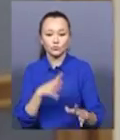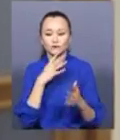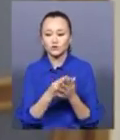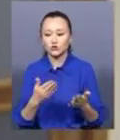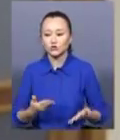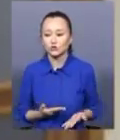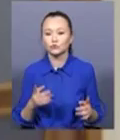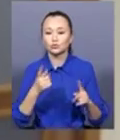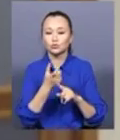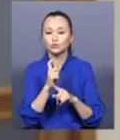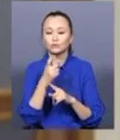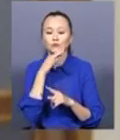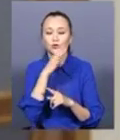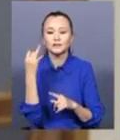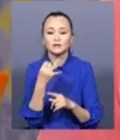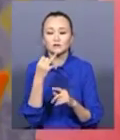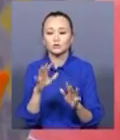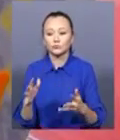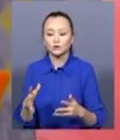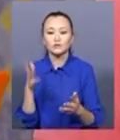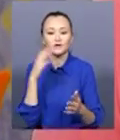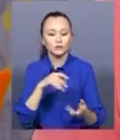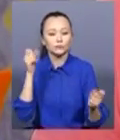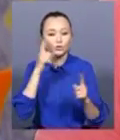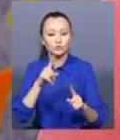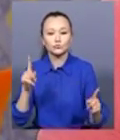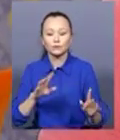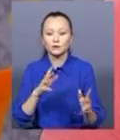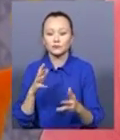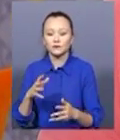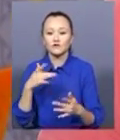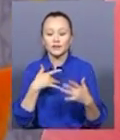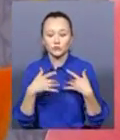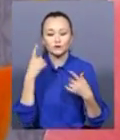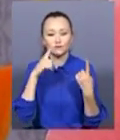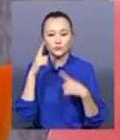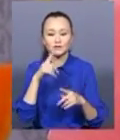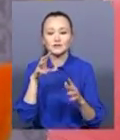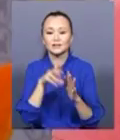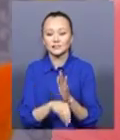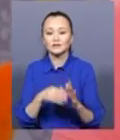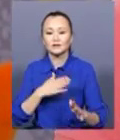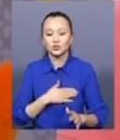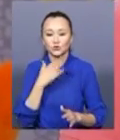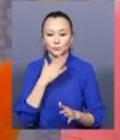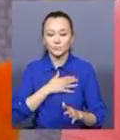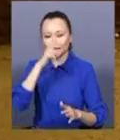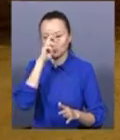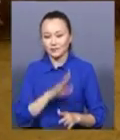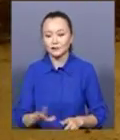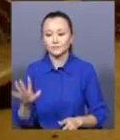жизнь, очень много чего интересного происходит. Давайте узнаем, что именно происходит в актерской, творческой среде нашей любимой